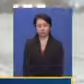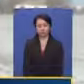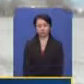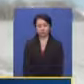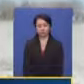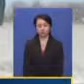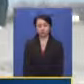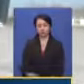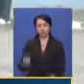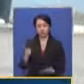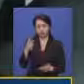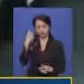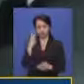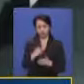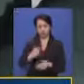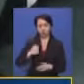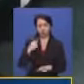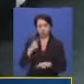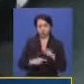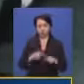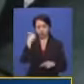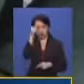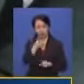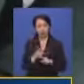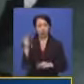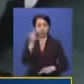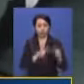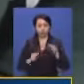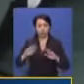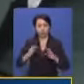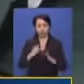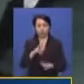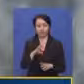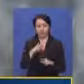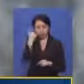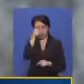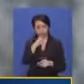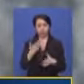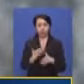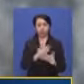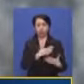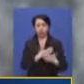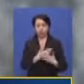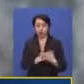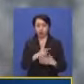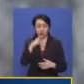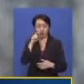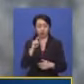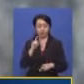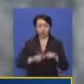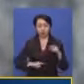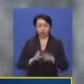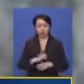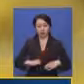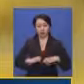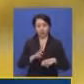Найти пропавшего без вести бойца спустя столько лет – настоящее чудо. И случилось оно в марте этого года благодаря активистам Украинского патриотического